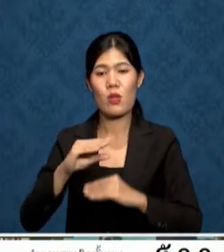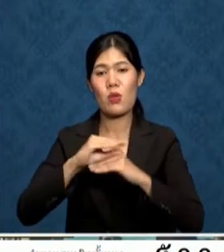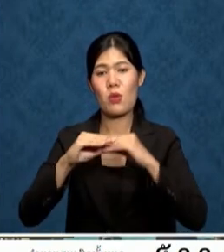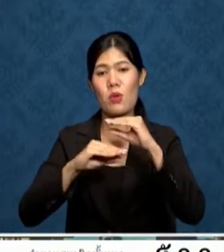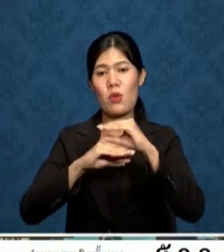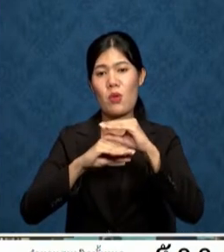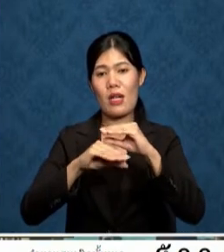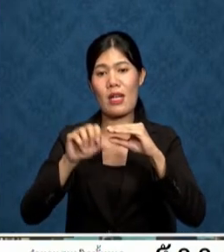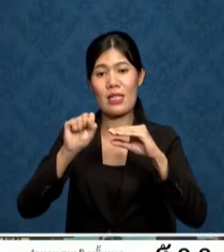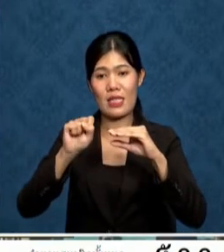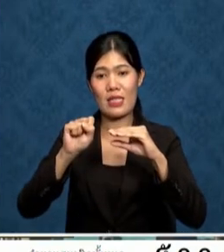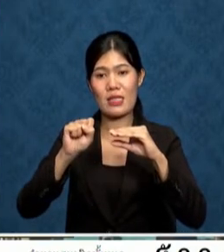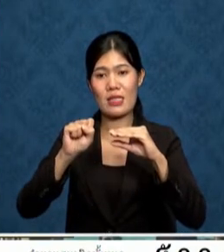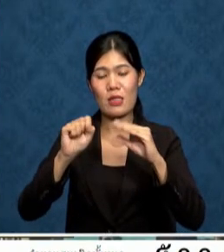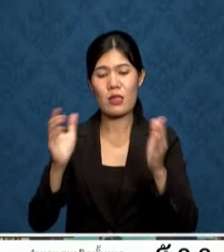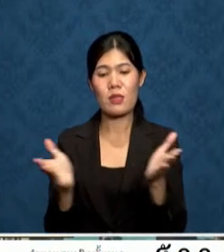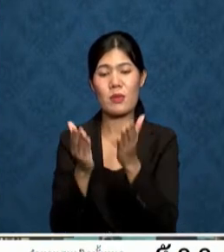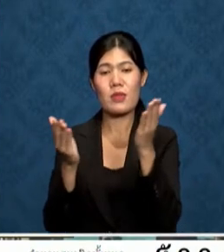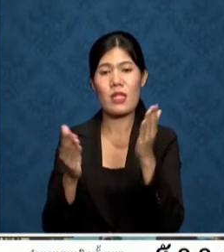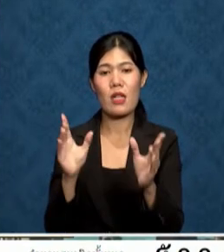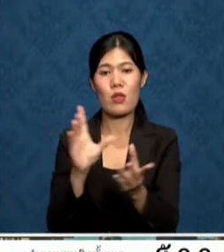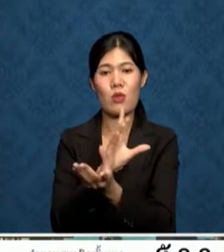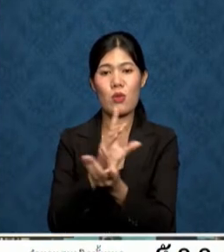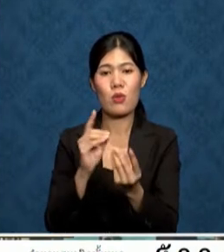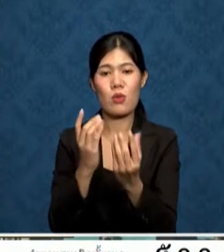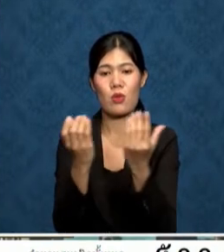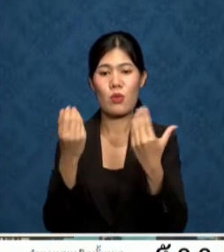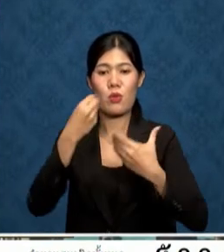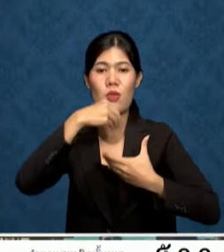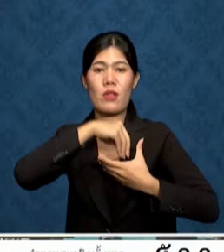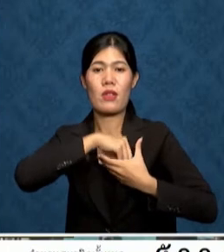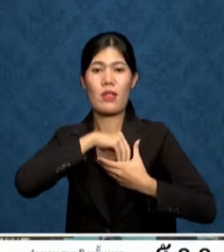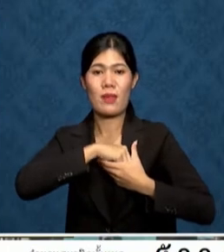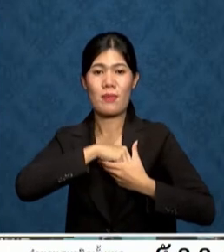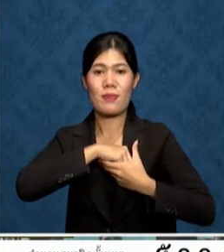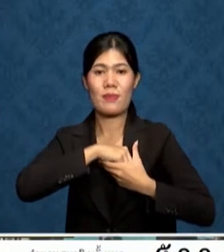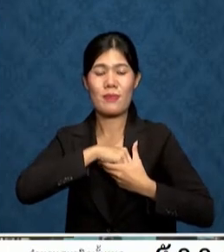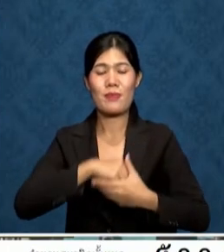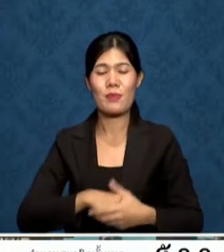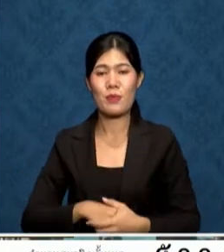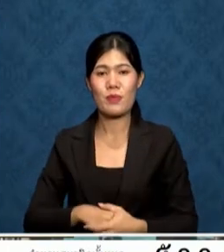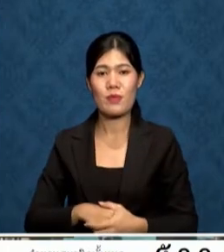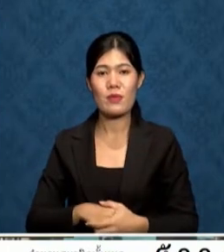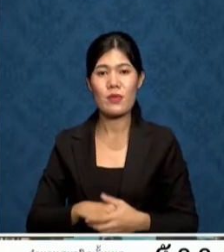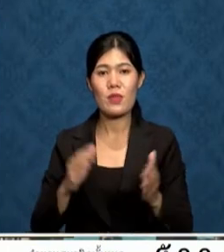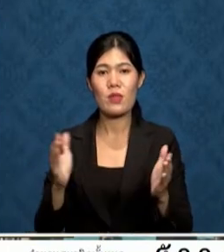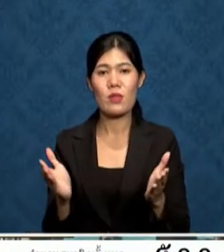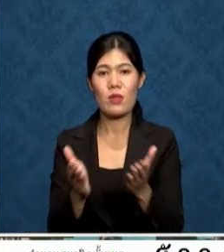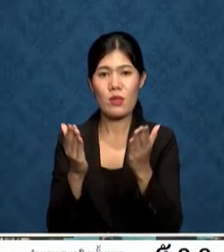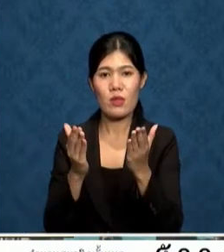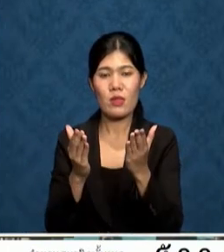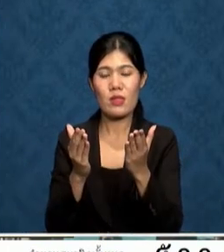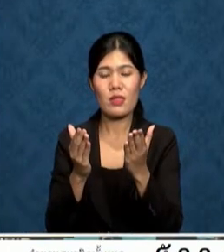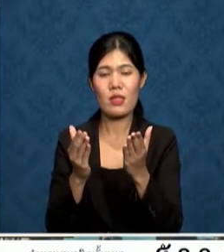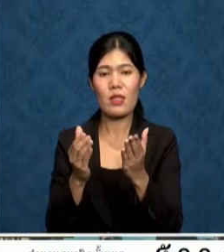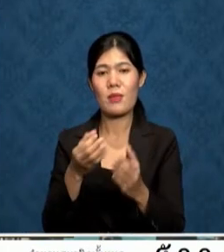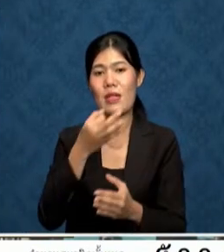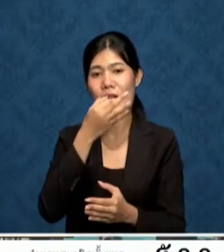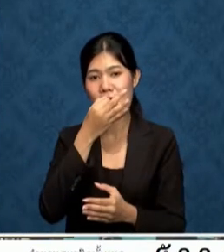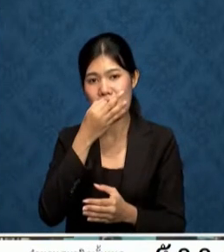สร้างคุณธรรมสังคมไทยโครงการส่งเสริม SoftPowerอาชีวศึกษาของกระทรวงศึกษาธิการนะ